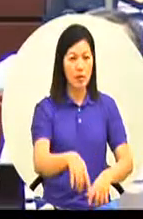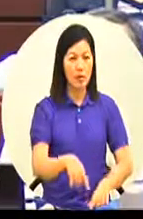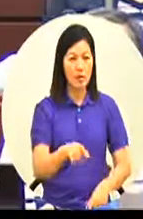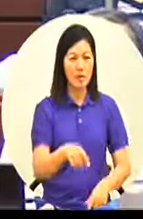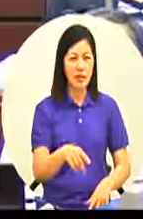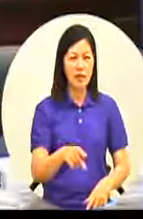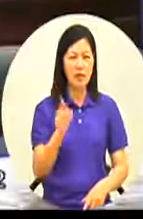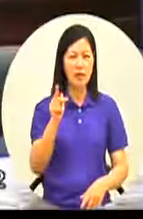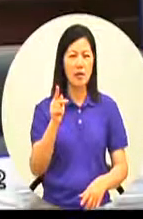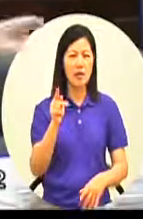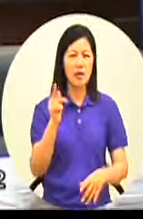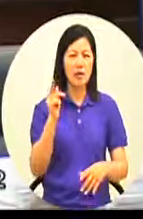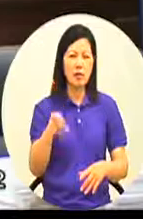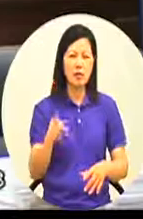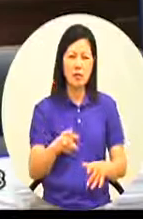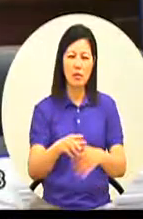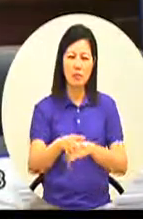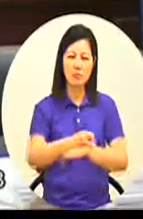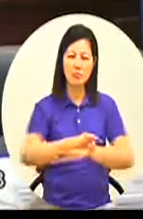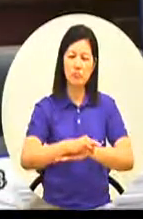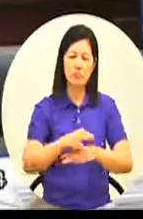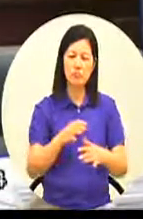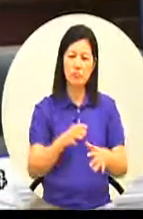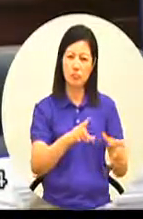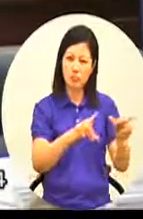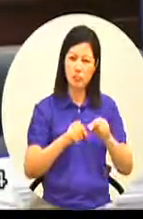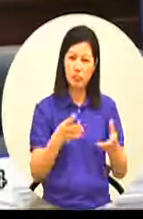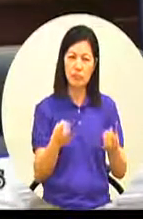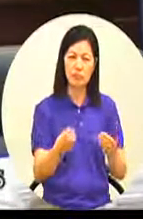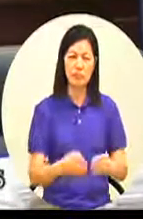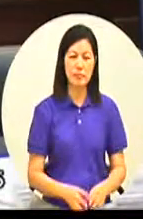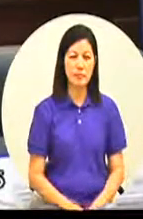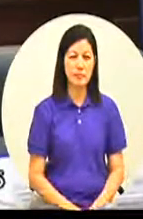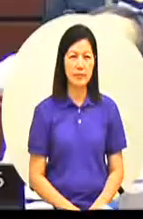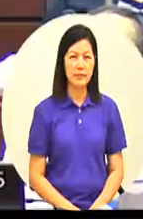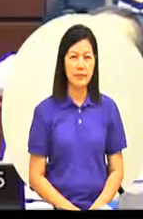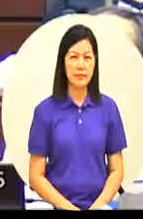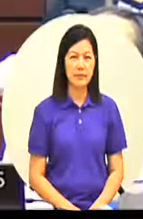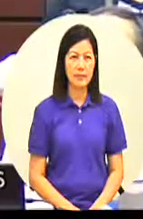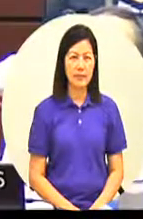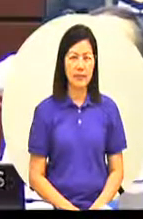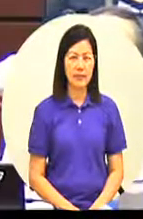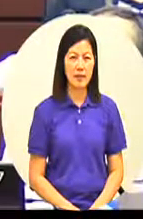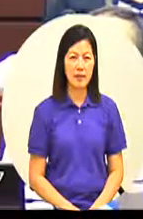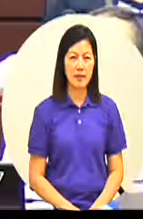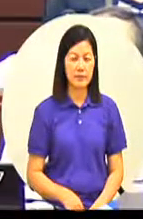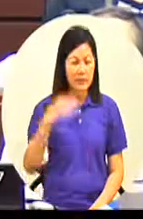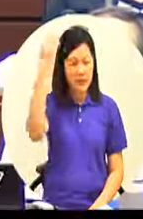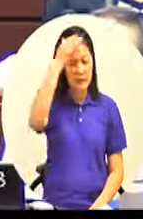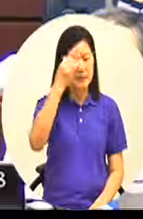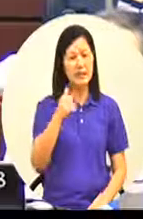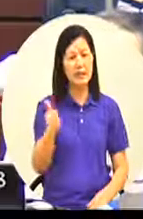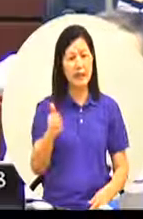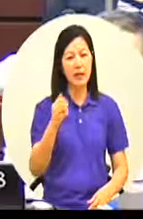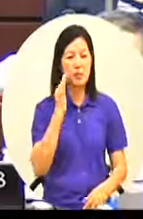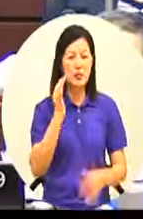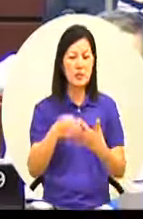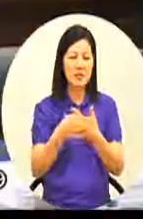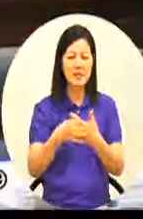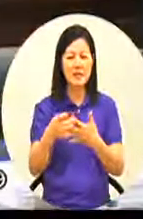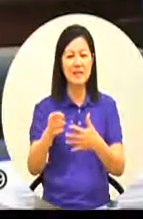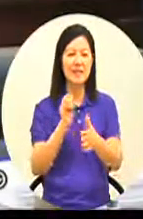根据，以偏概全，就对他们古山区也不尽公平、啊、 所以我们不会用这个去。 我靠，有郑明星的亲戚讲，这里作战的，